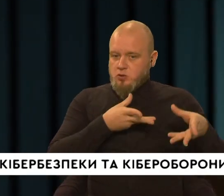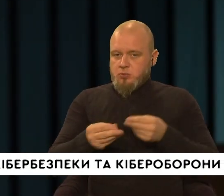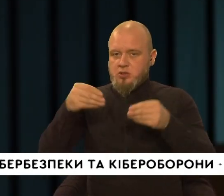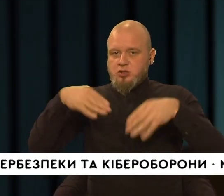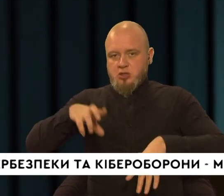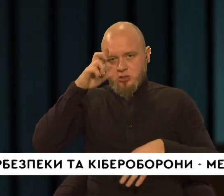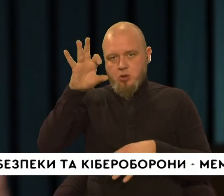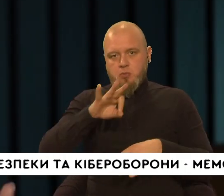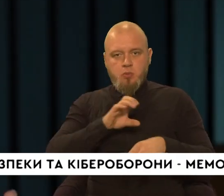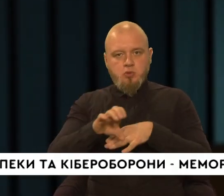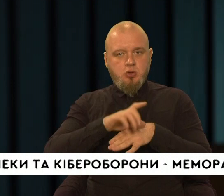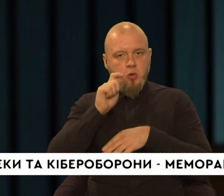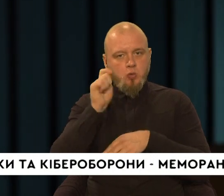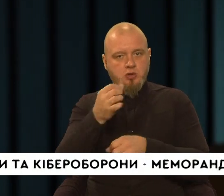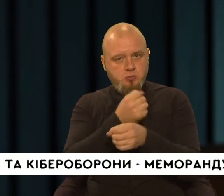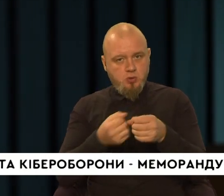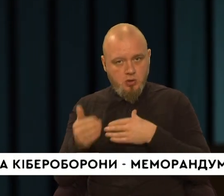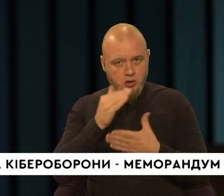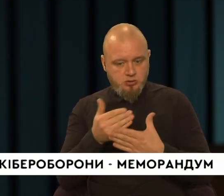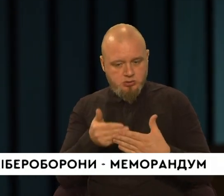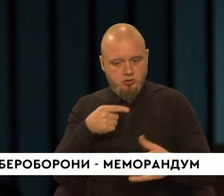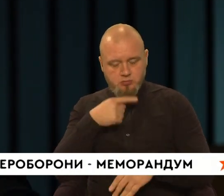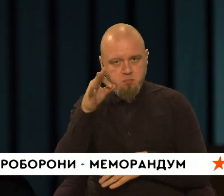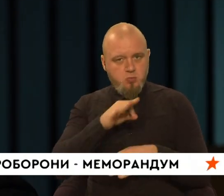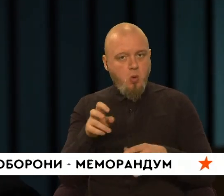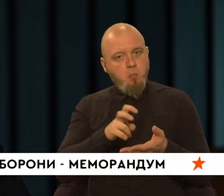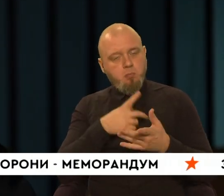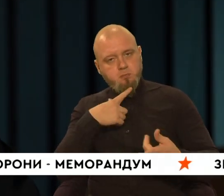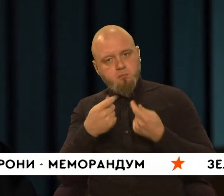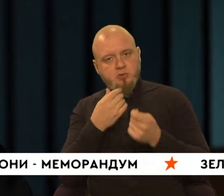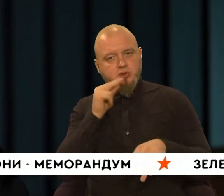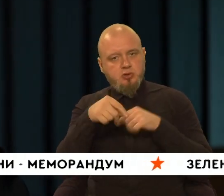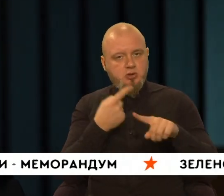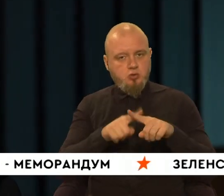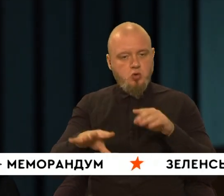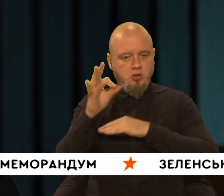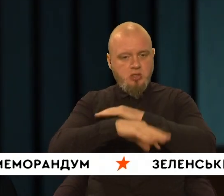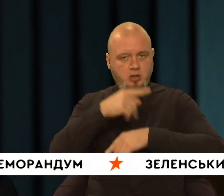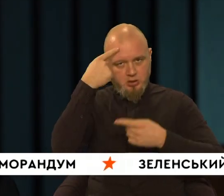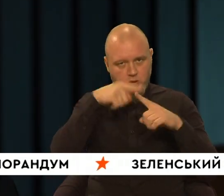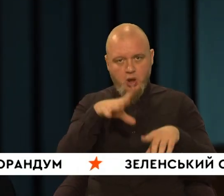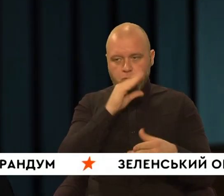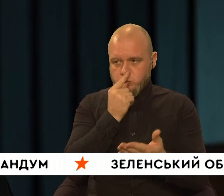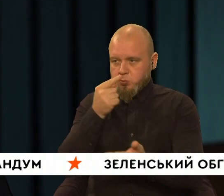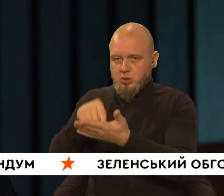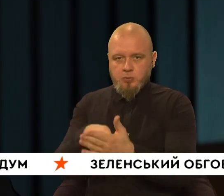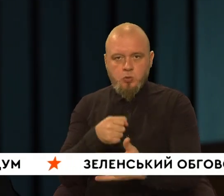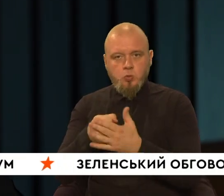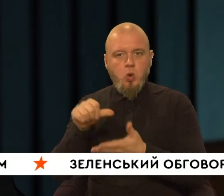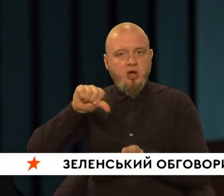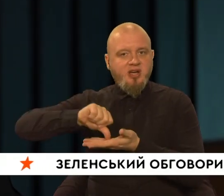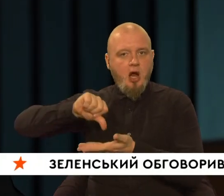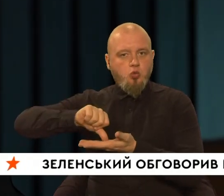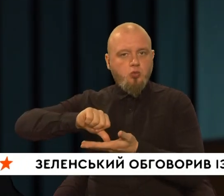рішення країн про постачання Україні зброї? Адже раніше йшлося про побоювання через те, що західні технології можуть потрапити до